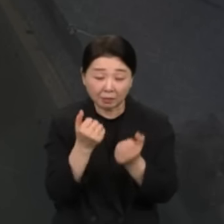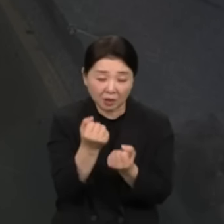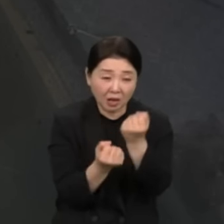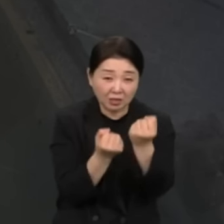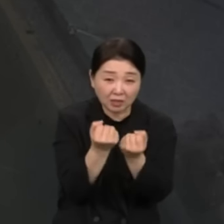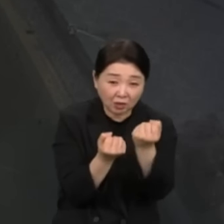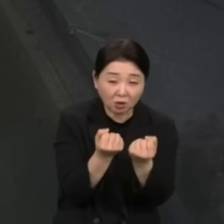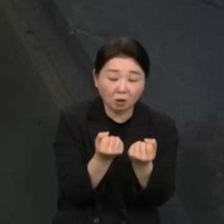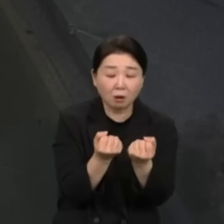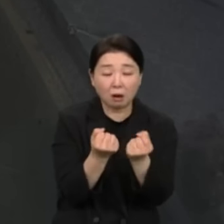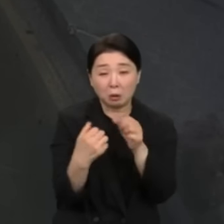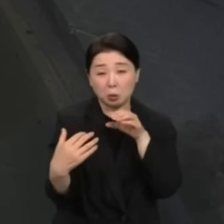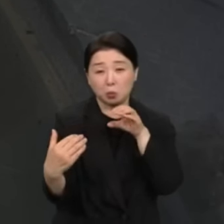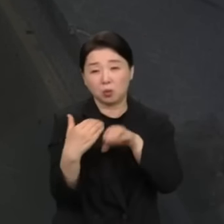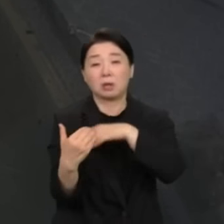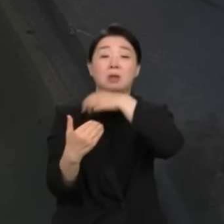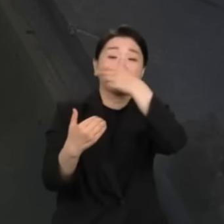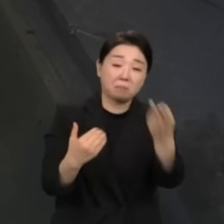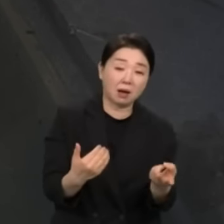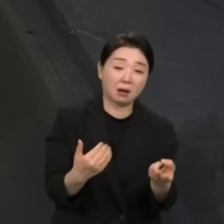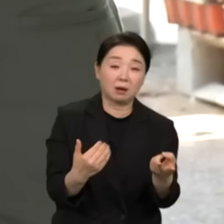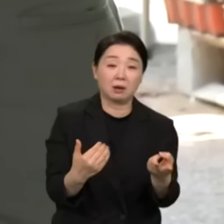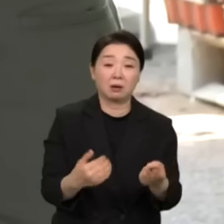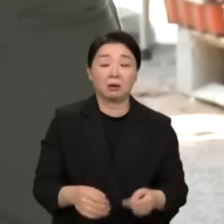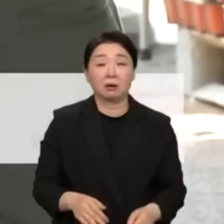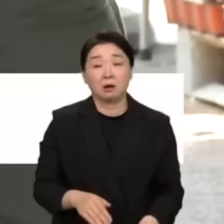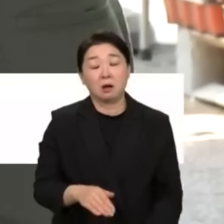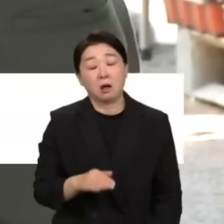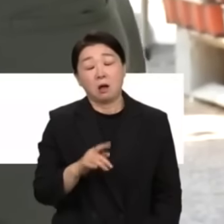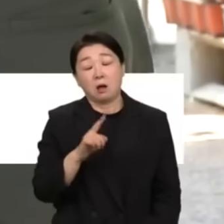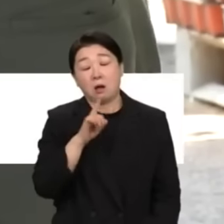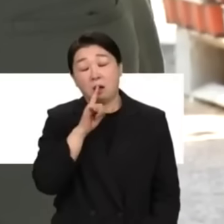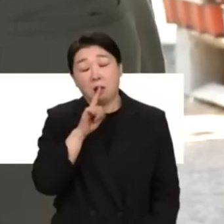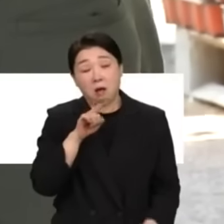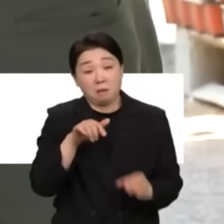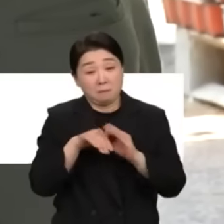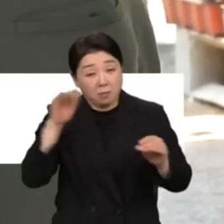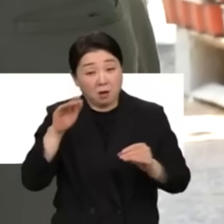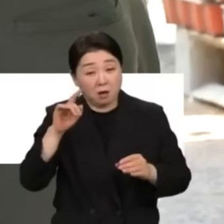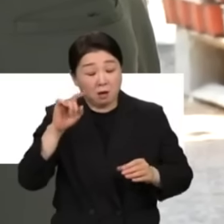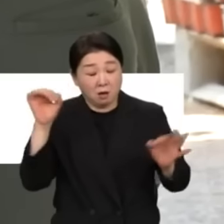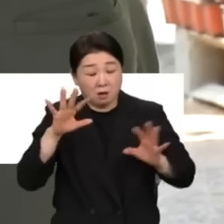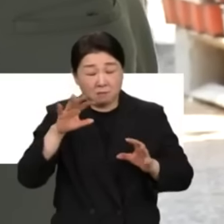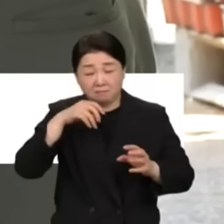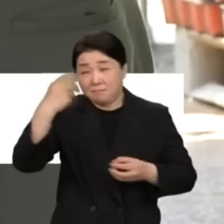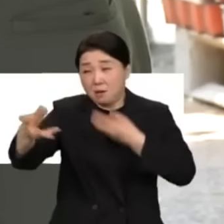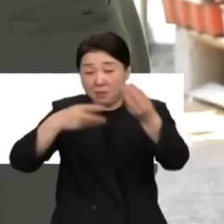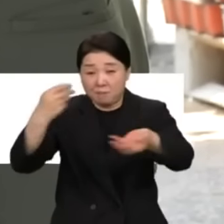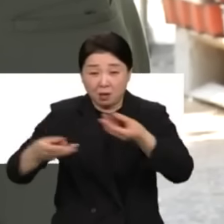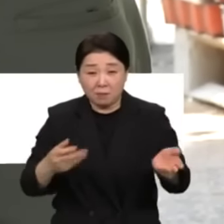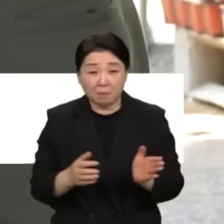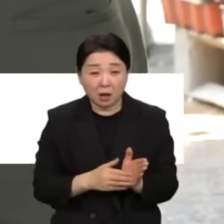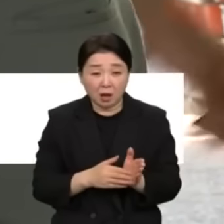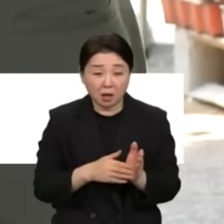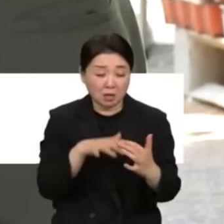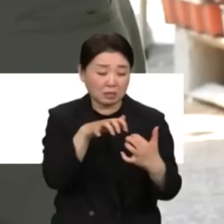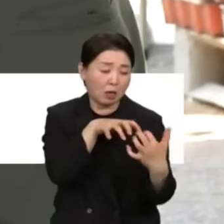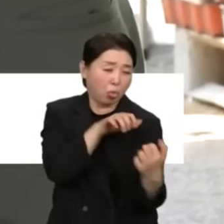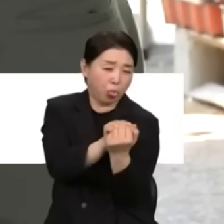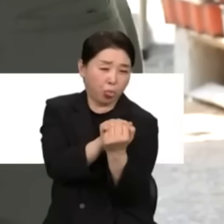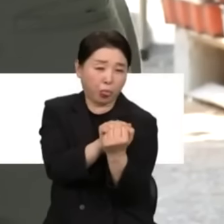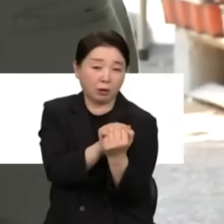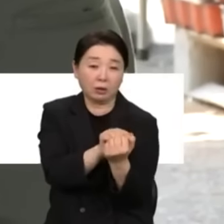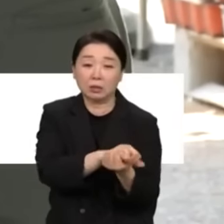이 충돌 지점까지 날아왔습니다. 말도 못했어요. 하편이 저쪽에 튀고 이쪽에 튀고 여기 차는 다